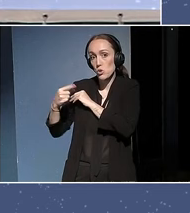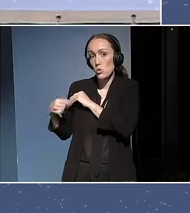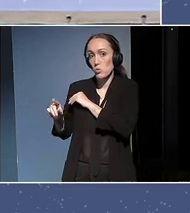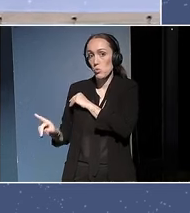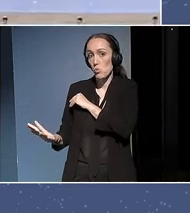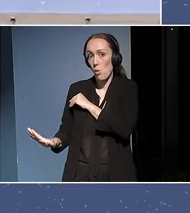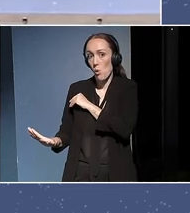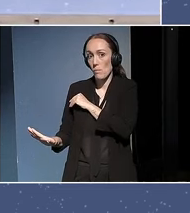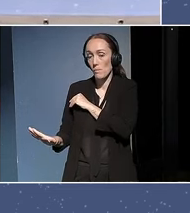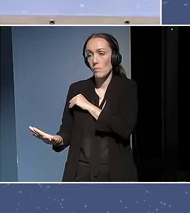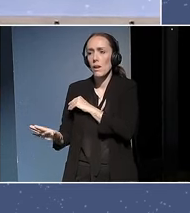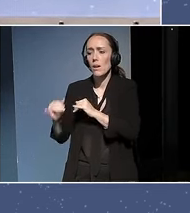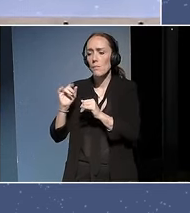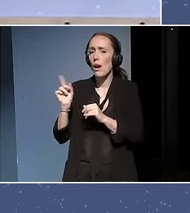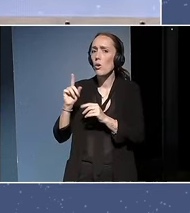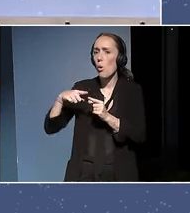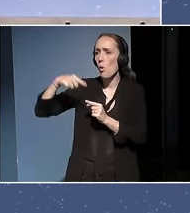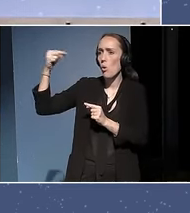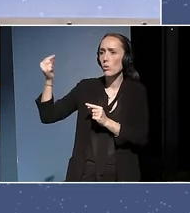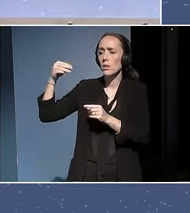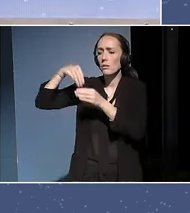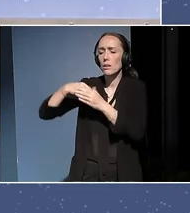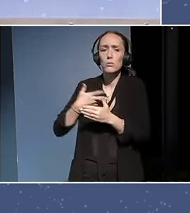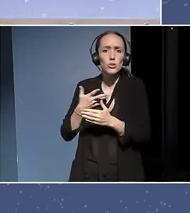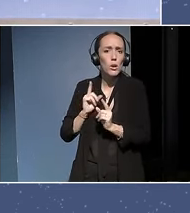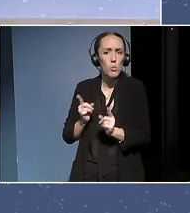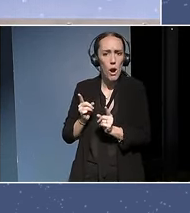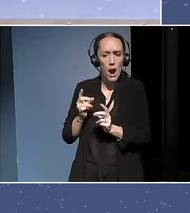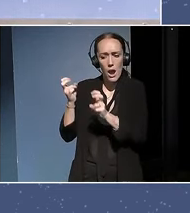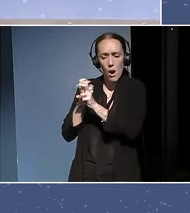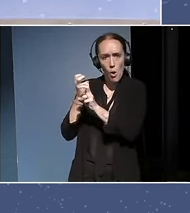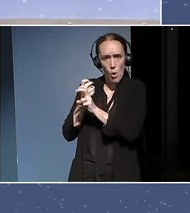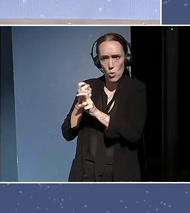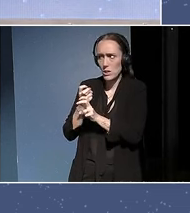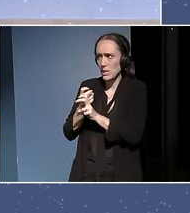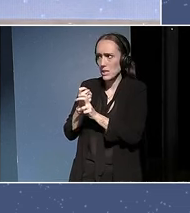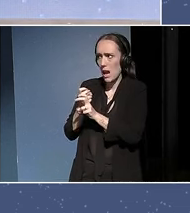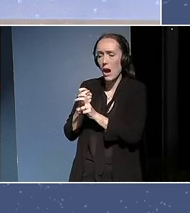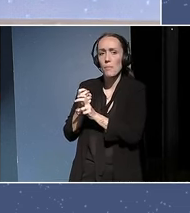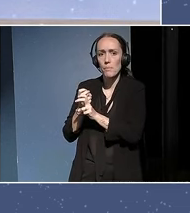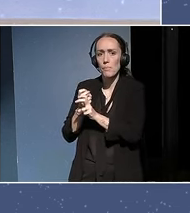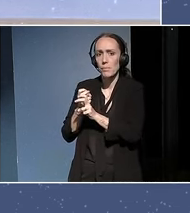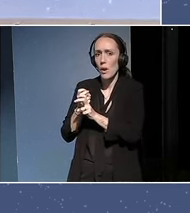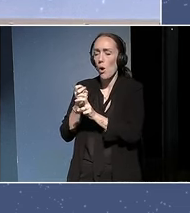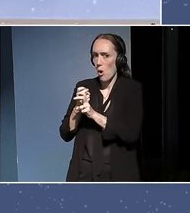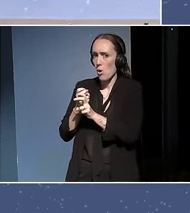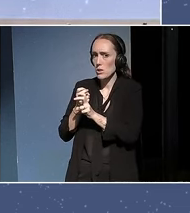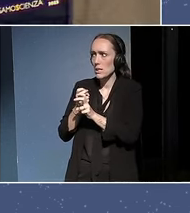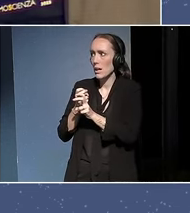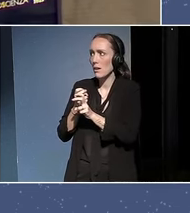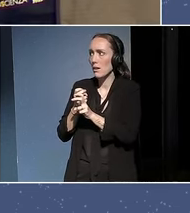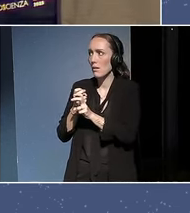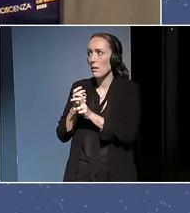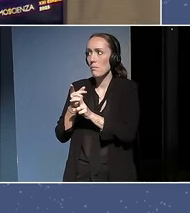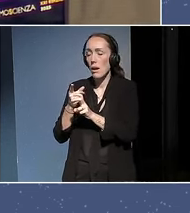questa coda ci sono delle vertebre abbastanza compatte ma sono sormontate quello che non ci aspettavamo era trovare